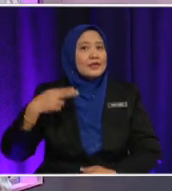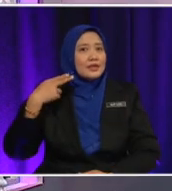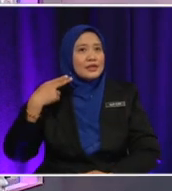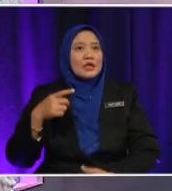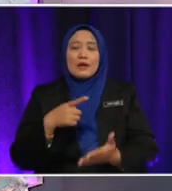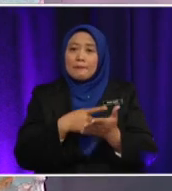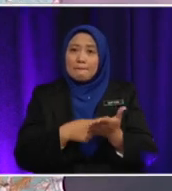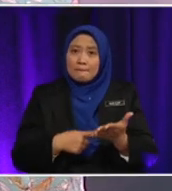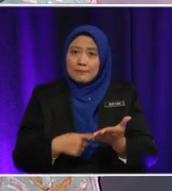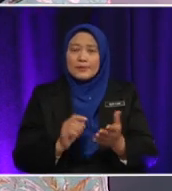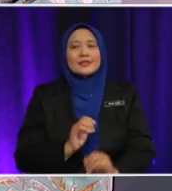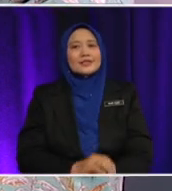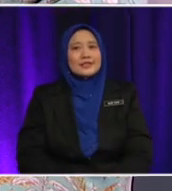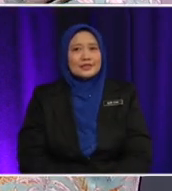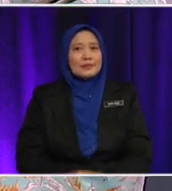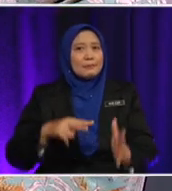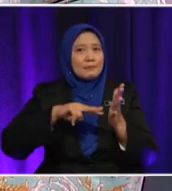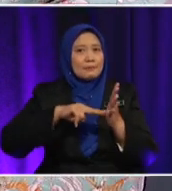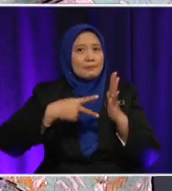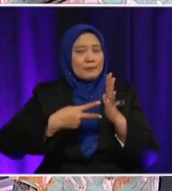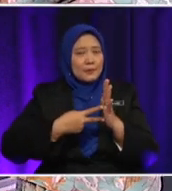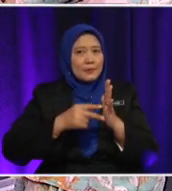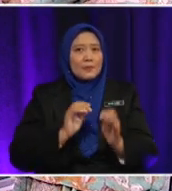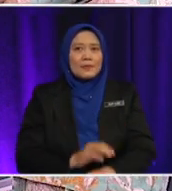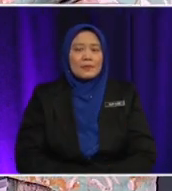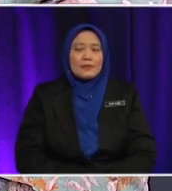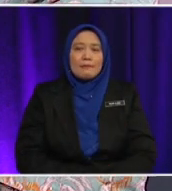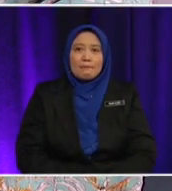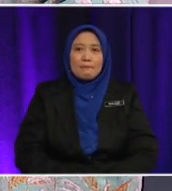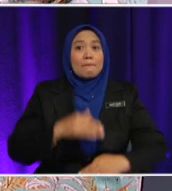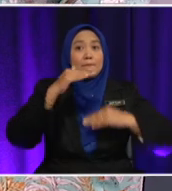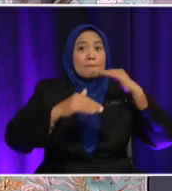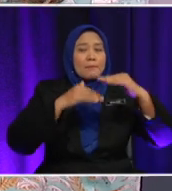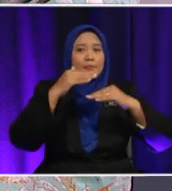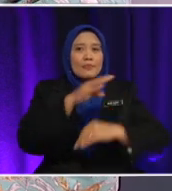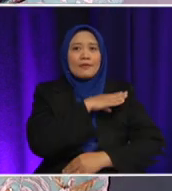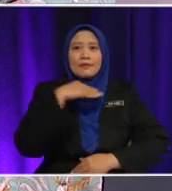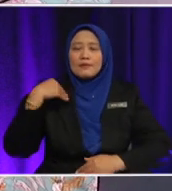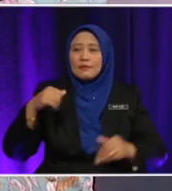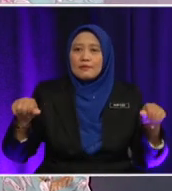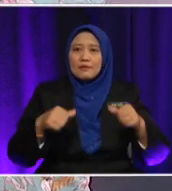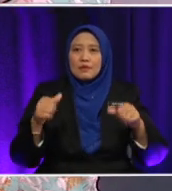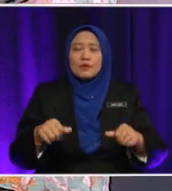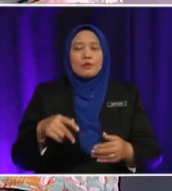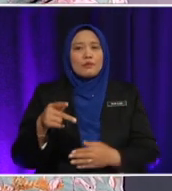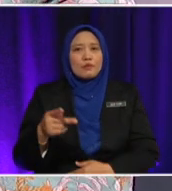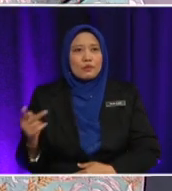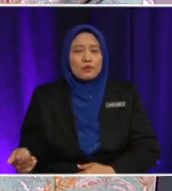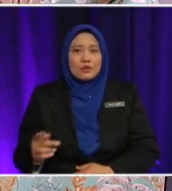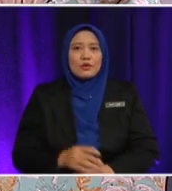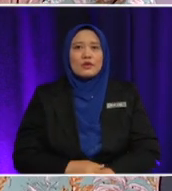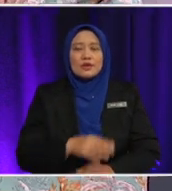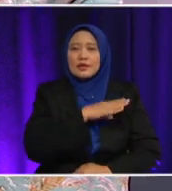definisi teknologi hijau merujuk kepada pembangunan dan aplikasi Oke produk peralatan sistem